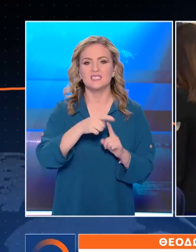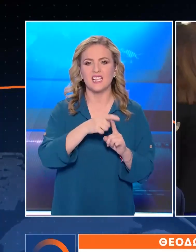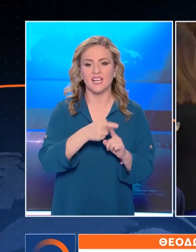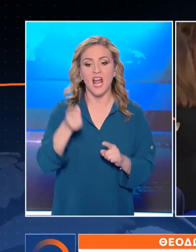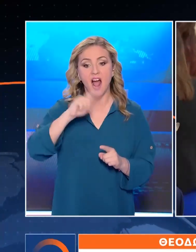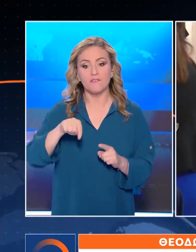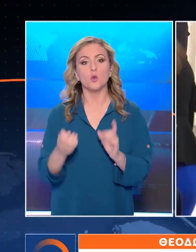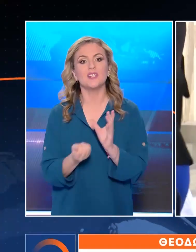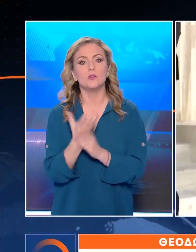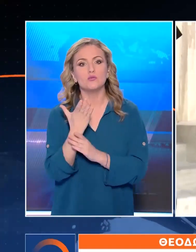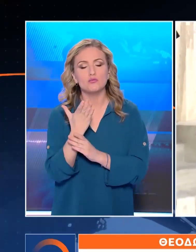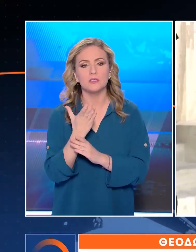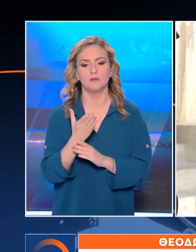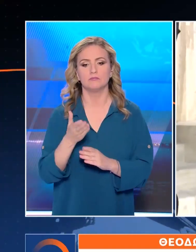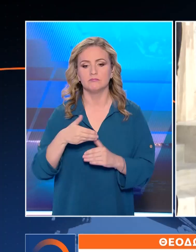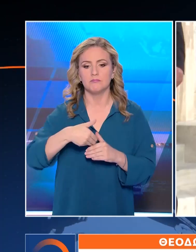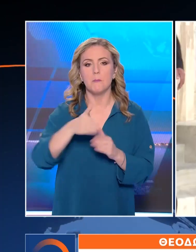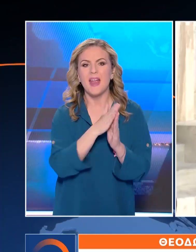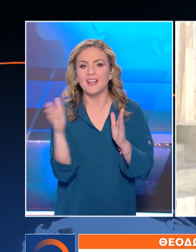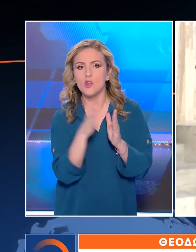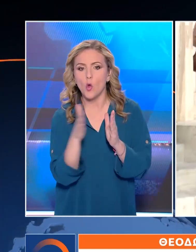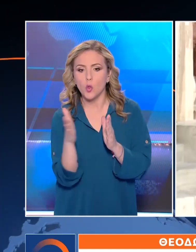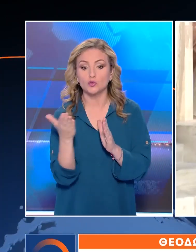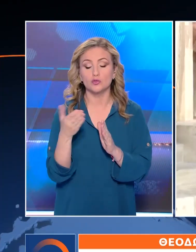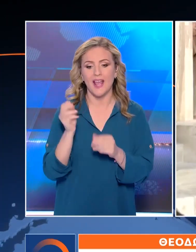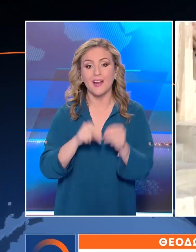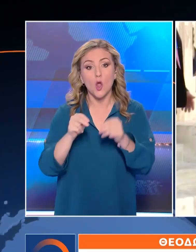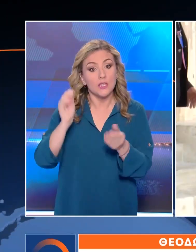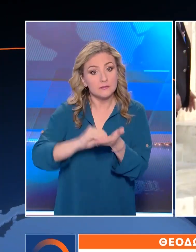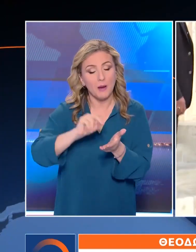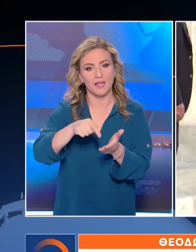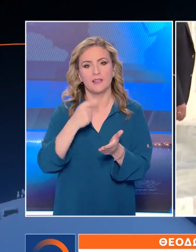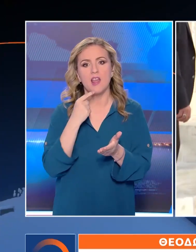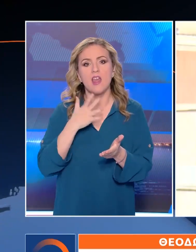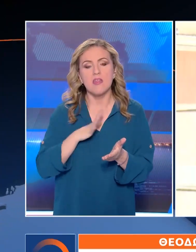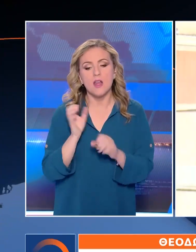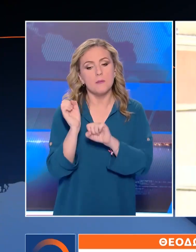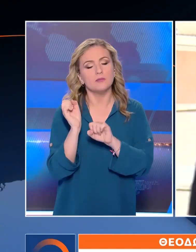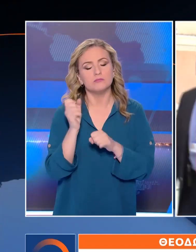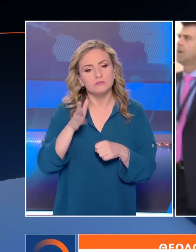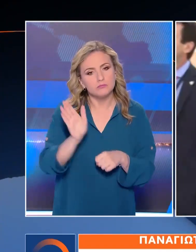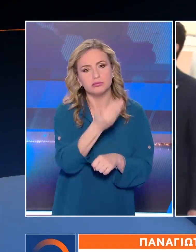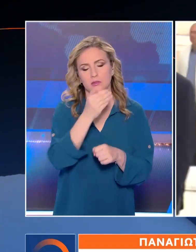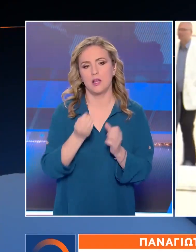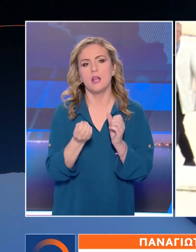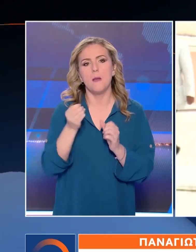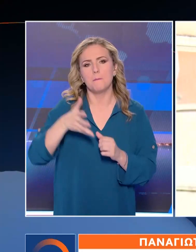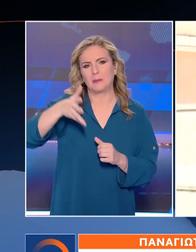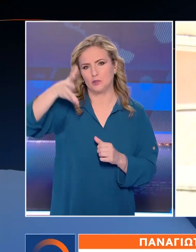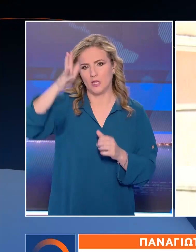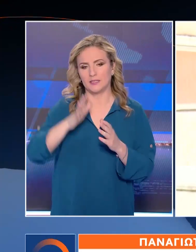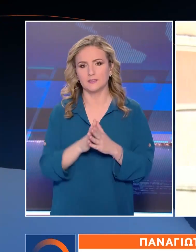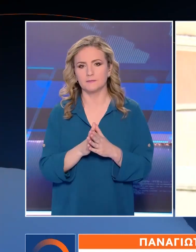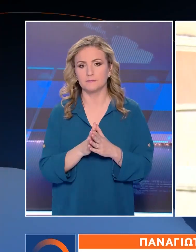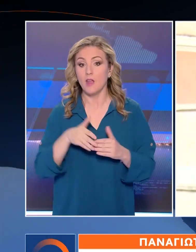καινούργια προεκλογική περίοδος. Πάμε όλοι μαζί ενωμένοι για να ανατρέψουμε το ακραίο νεοφιλελεύθερο σχέδιο του Κυριάκου Μητσοτάκη. Είναι και η προοπτική για την παράταξη και